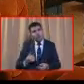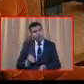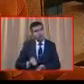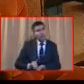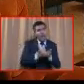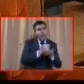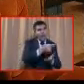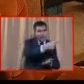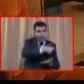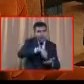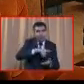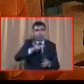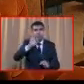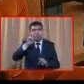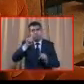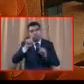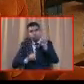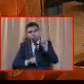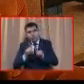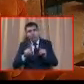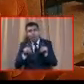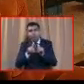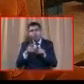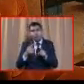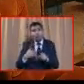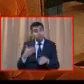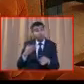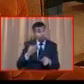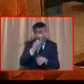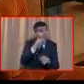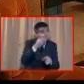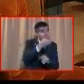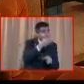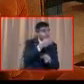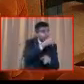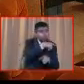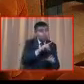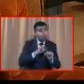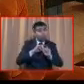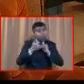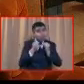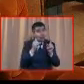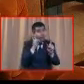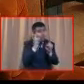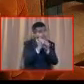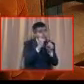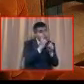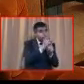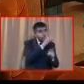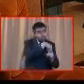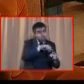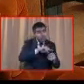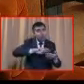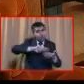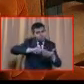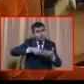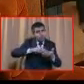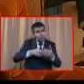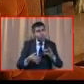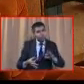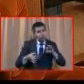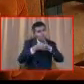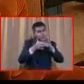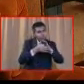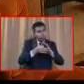من المناطق الإقاليم، كانت هناك زيارات وتم الاتفاق على الأولويات، ويبدو بعضها أمضينا معهم الاتفاقيات والبعض الآخر راه